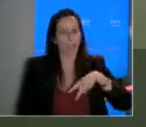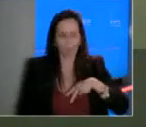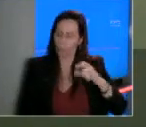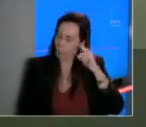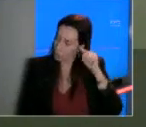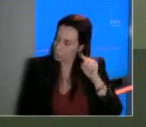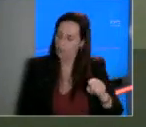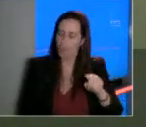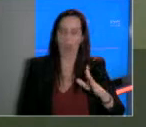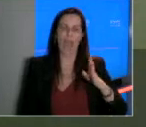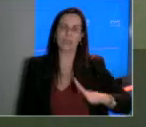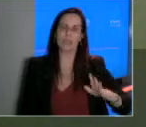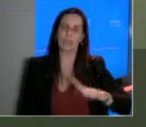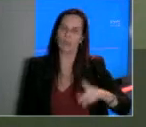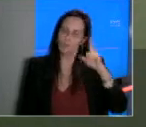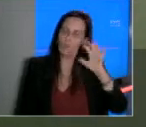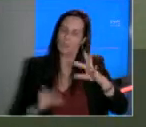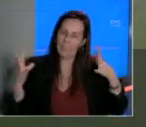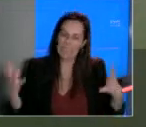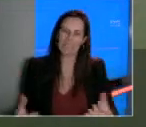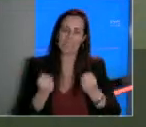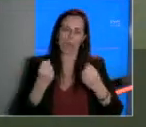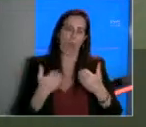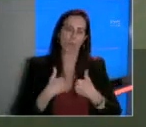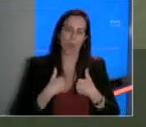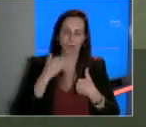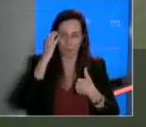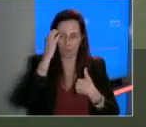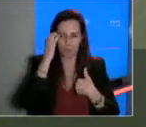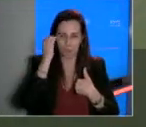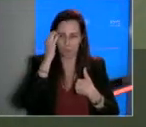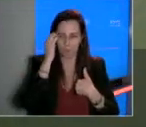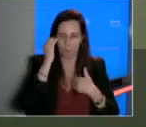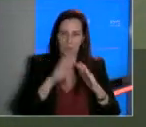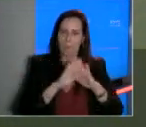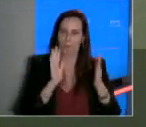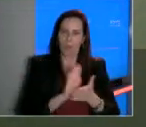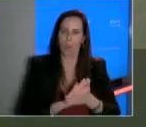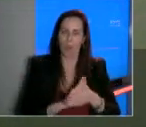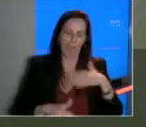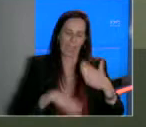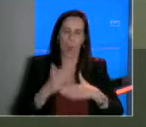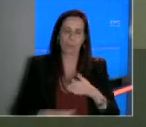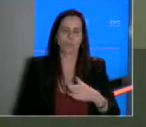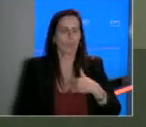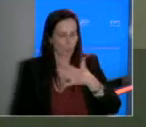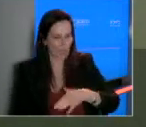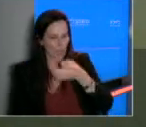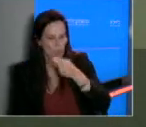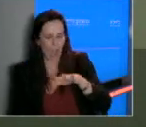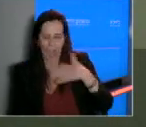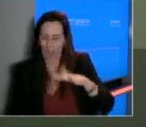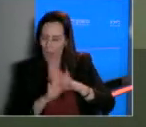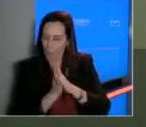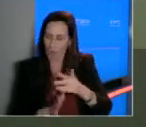אני חושבת שהוא אציל, אני חושבת שהוא הציל, הוא הציל אותנו מכל הקרח. אני רוצה לשאול אותך, מירי, אחרי